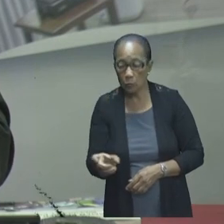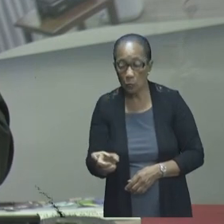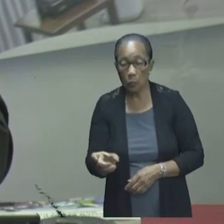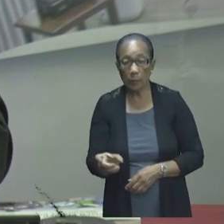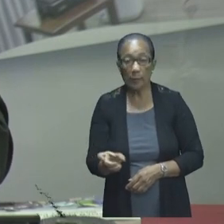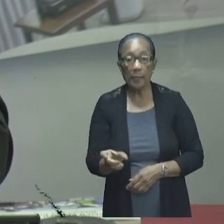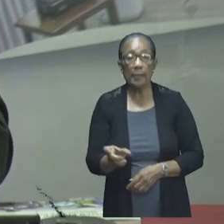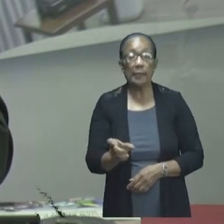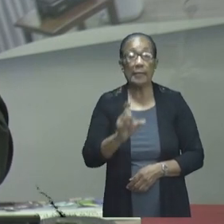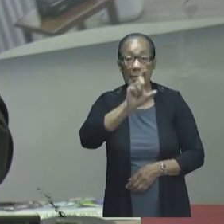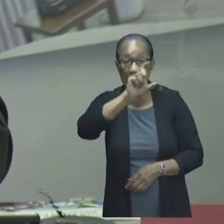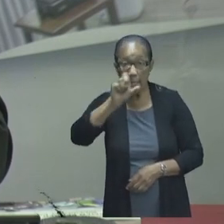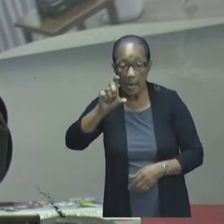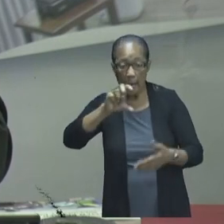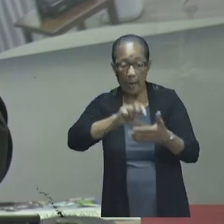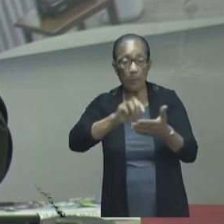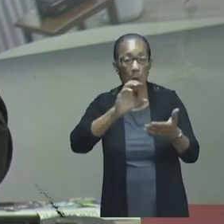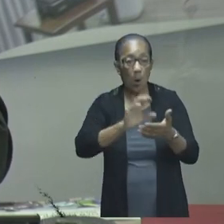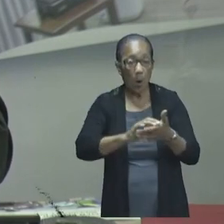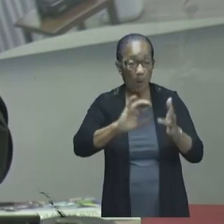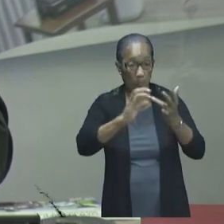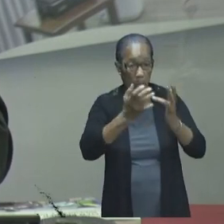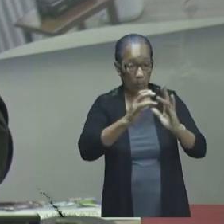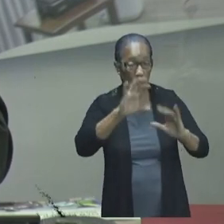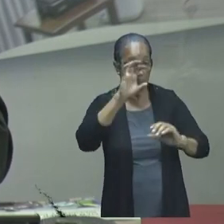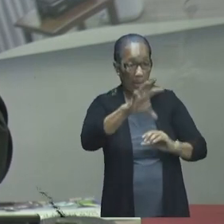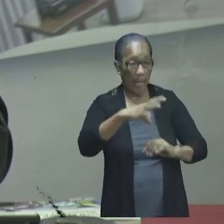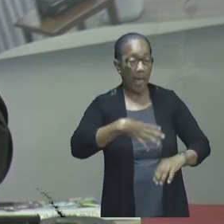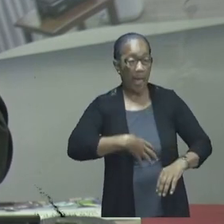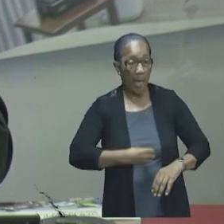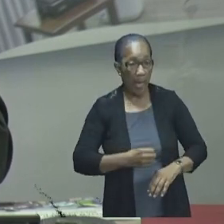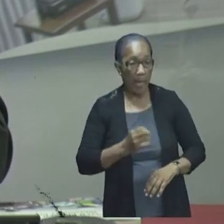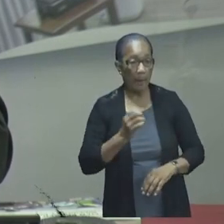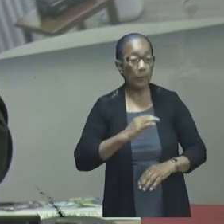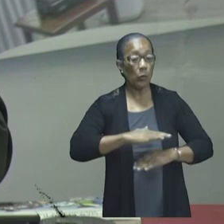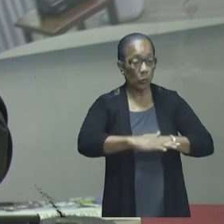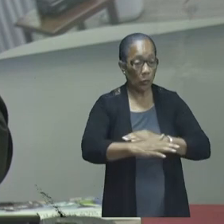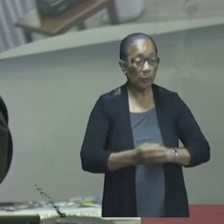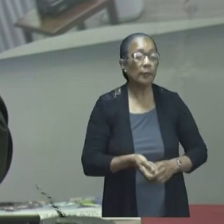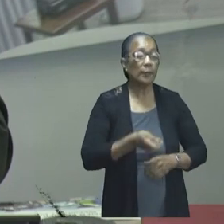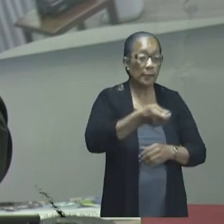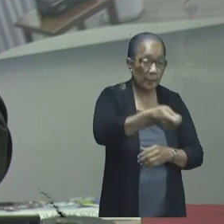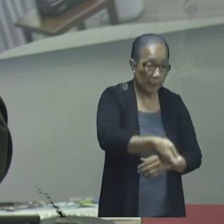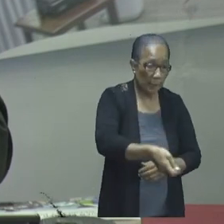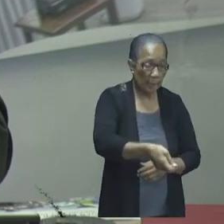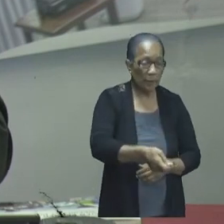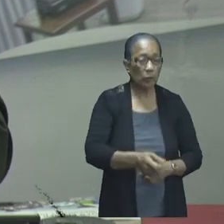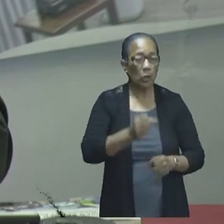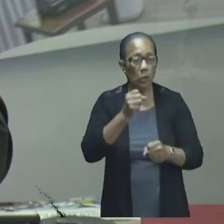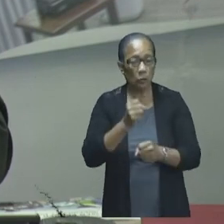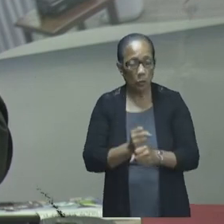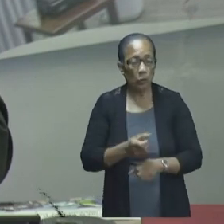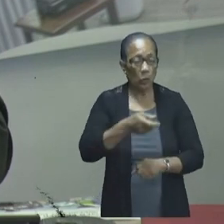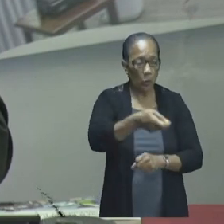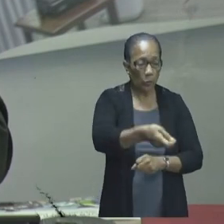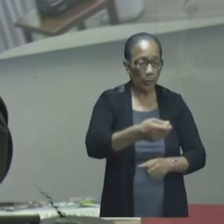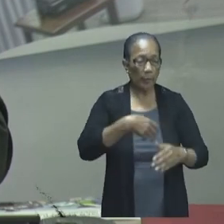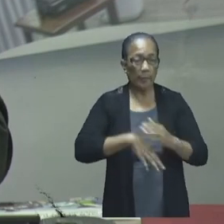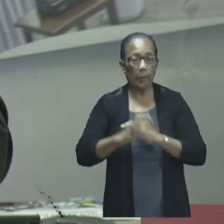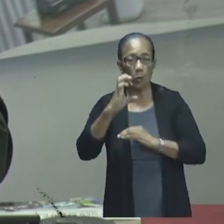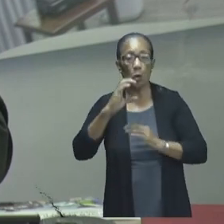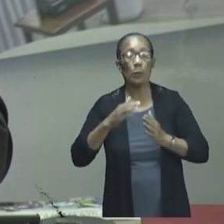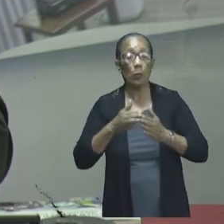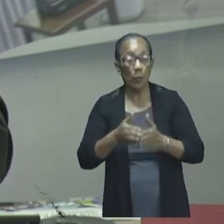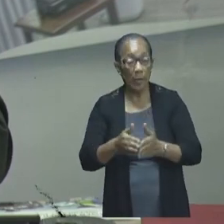geregistreerd hebben die zijn en aanmerken om een heel opvallend was dat tot de uitreiken in commewijne ongeveer